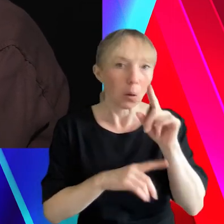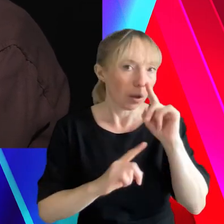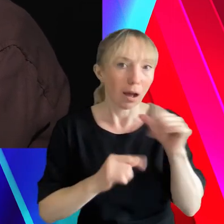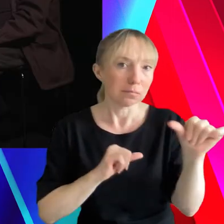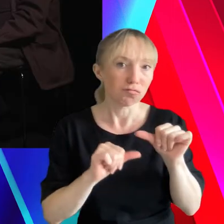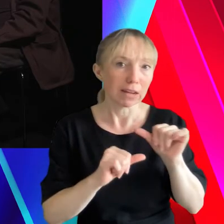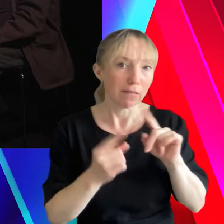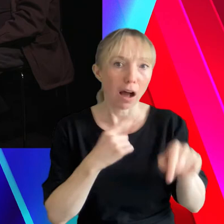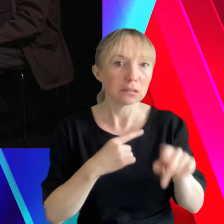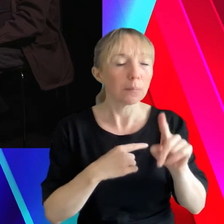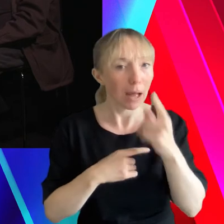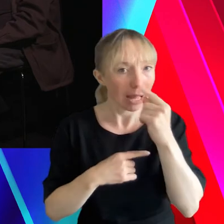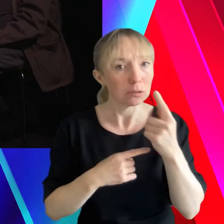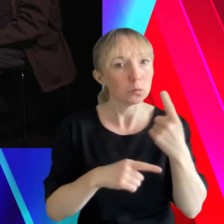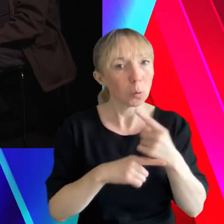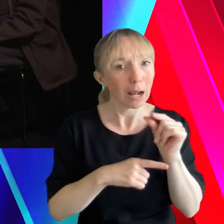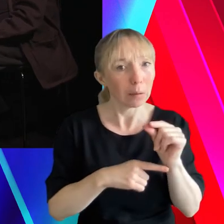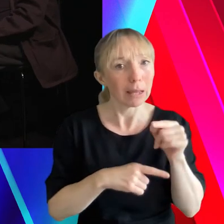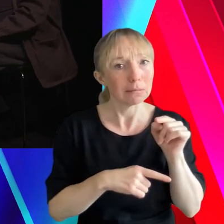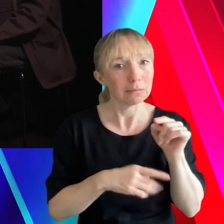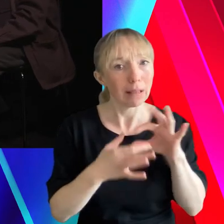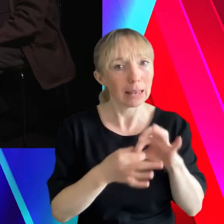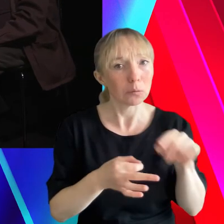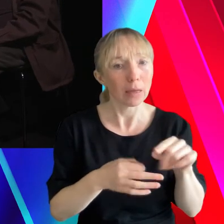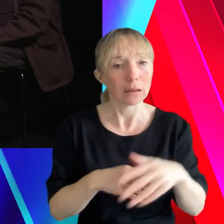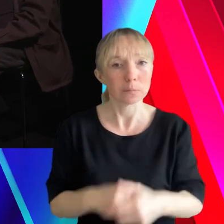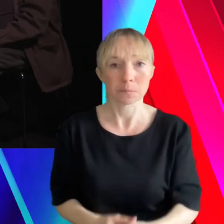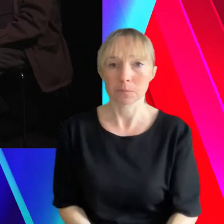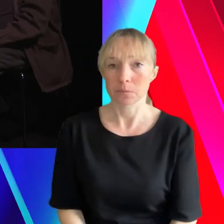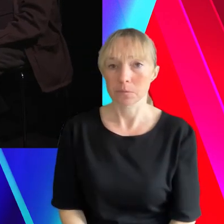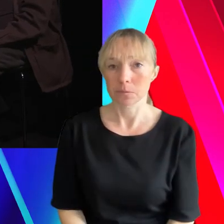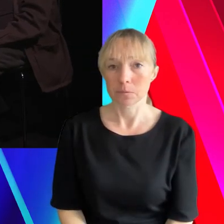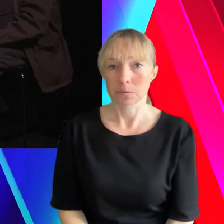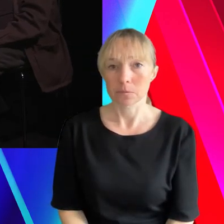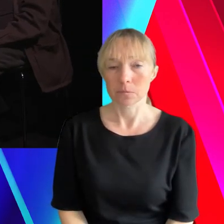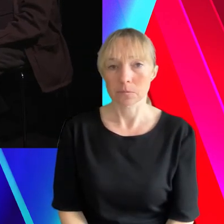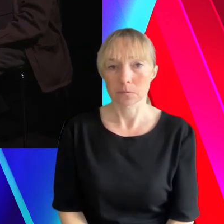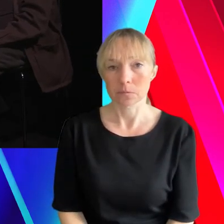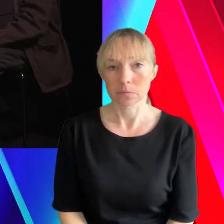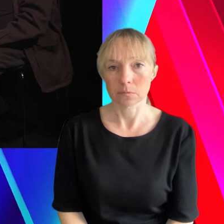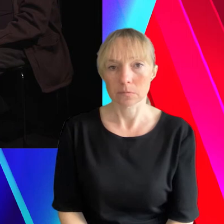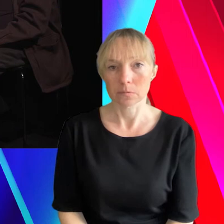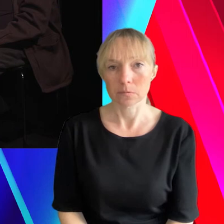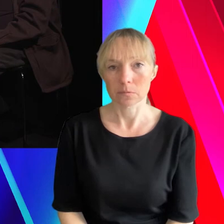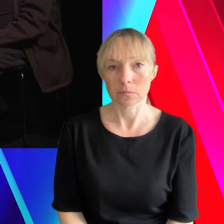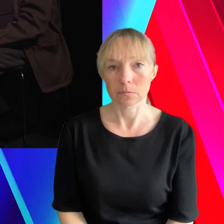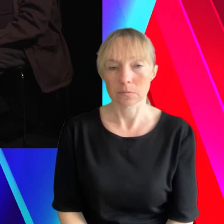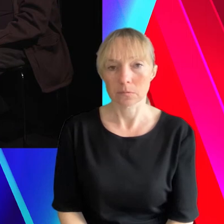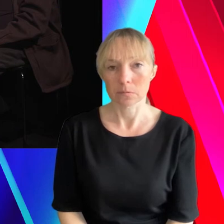you would just say something about that. توی فیلم‌هایی که لااقل بیشتر فیلم‌هایی که توی ایران ساختم،